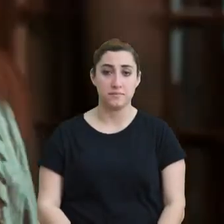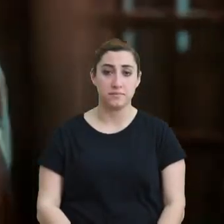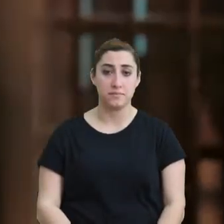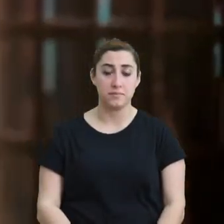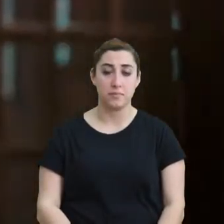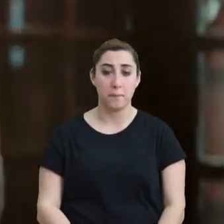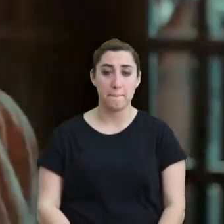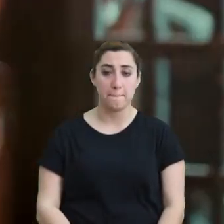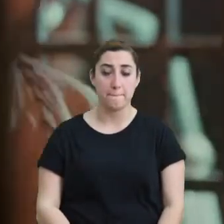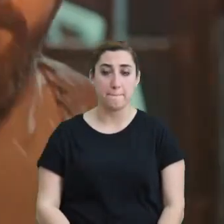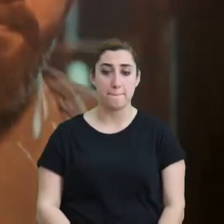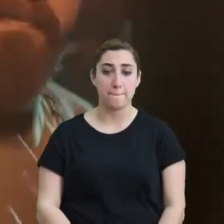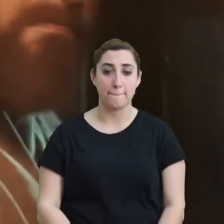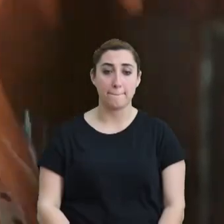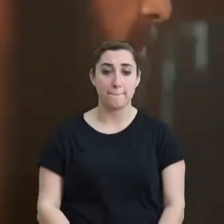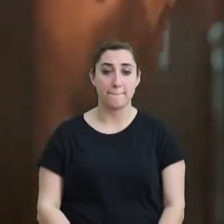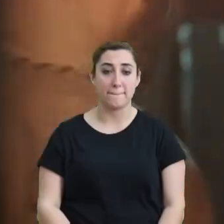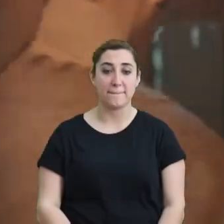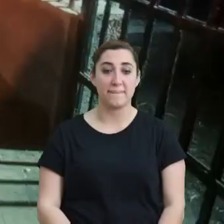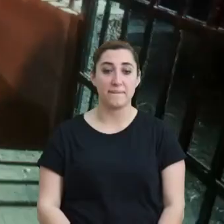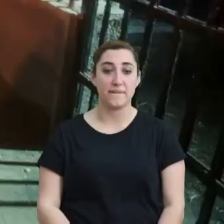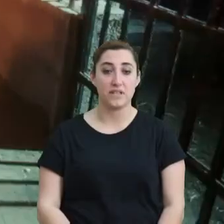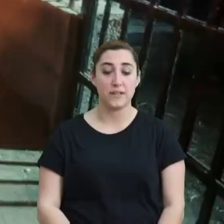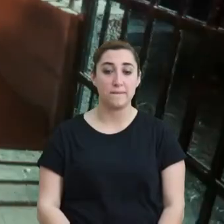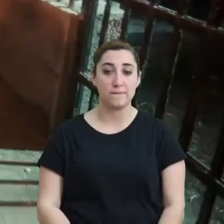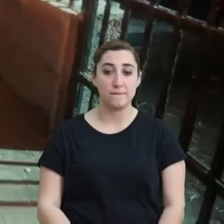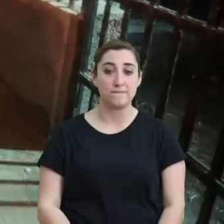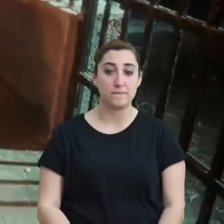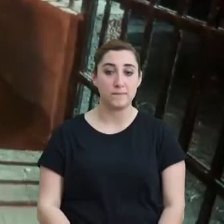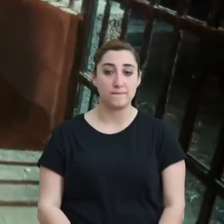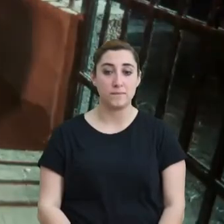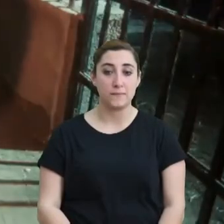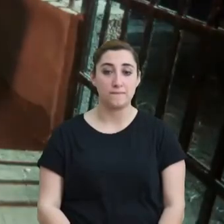Öfkeyle mekancıya bakarak önünden geçti, dolanıyor.